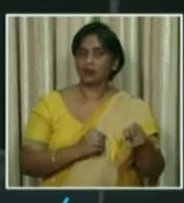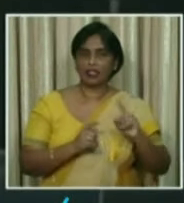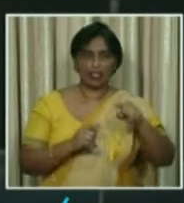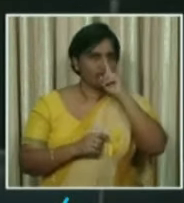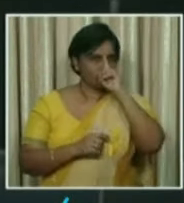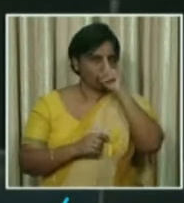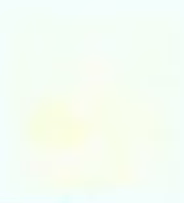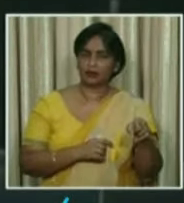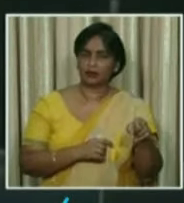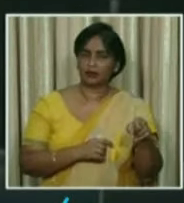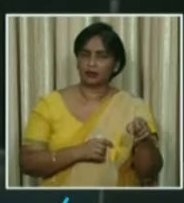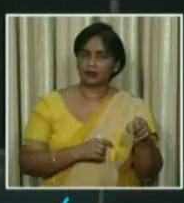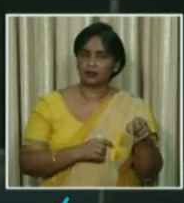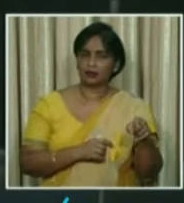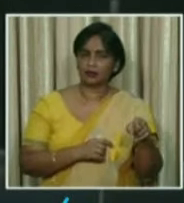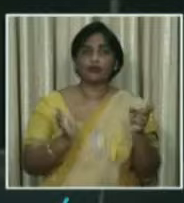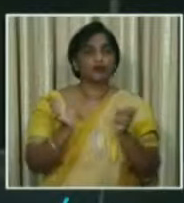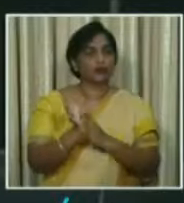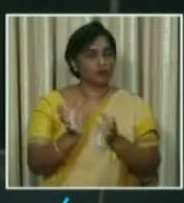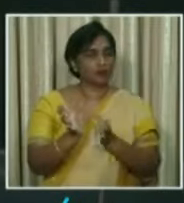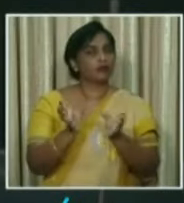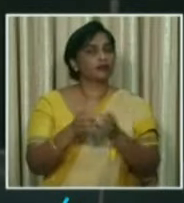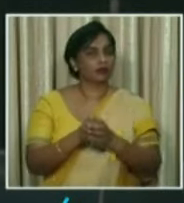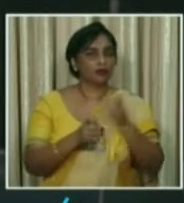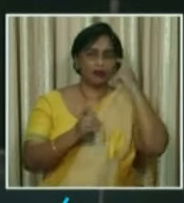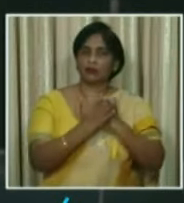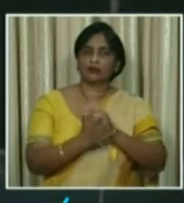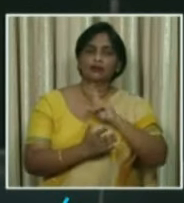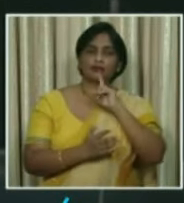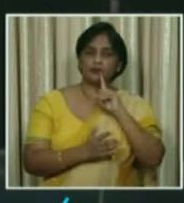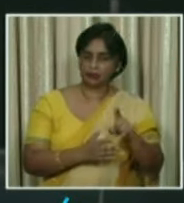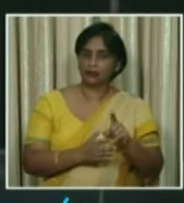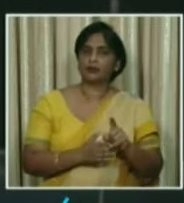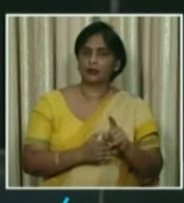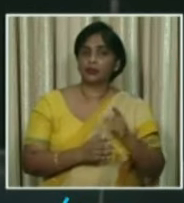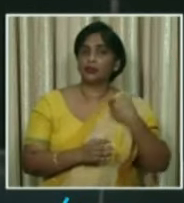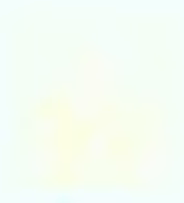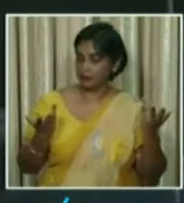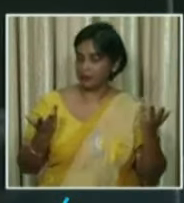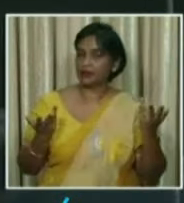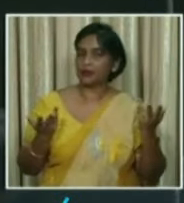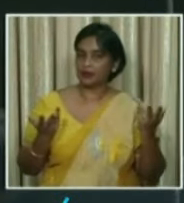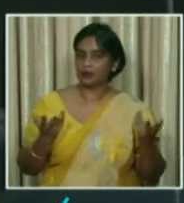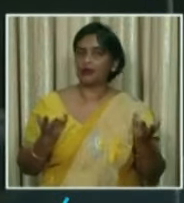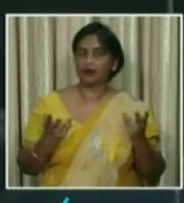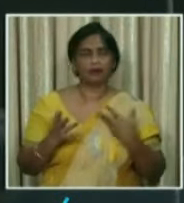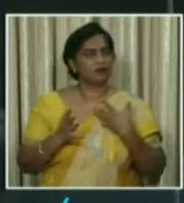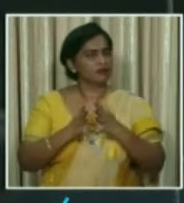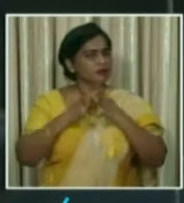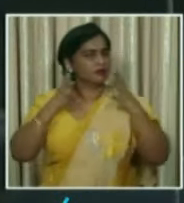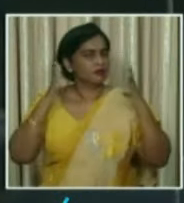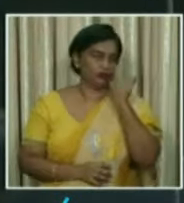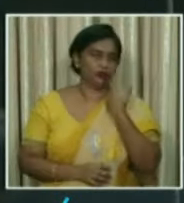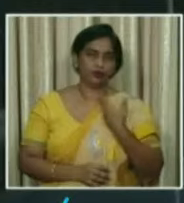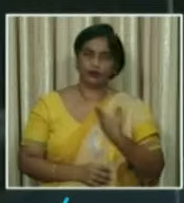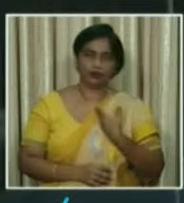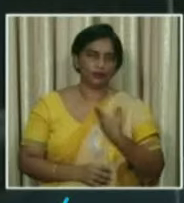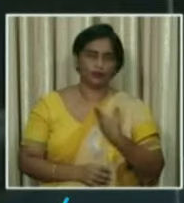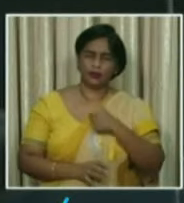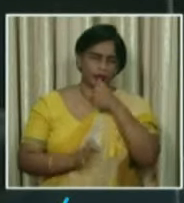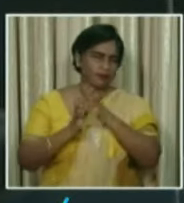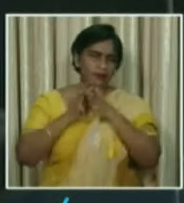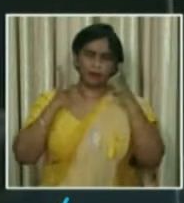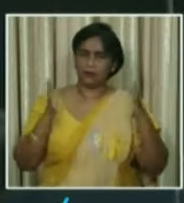වෙන්න පුළුවන් අපේ අදාළ කමිටුවට කරුණු ටික ඉදිරිපත් කළා. අපි විශේෂයෙන් මේක සලකා බලමු. අතිශයෙන් මම කනගාටු වෙනවා.